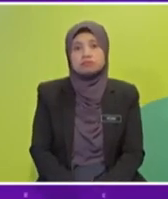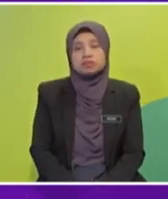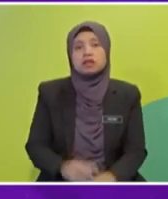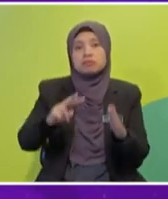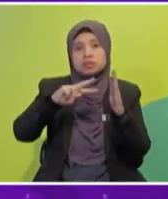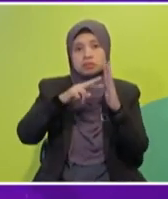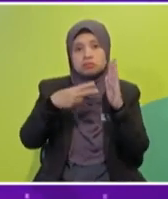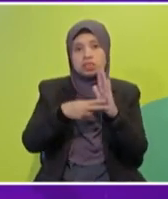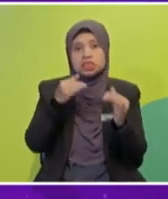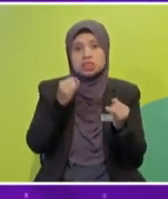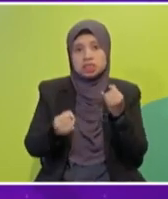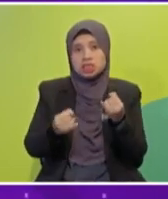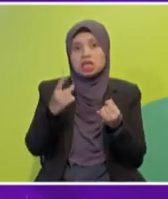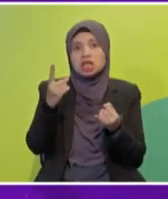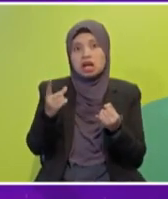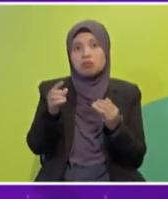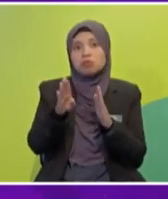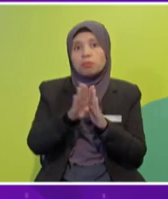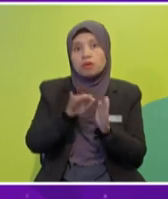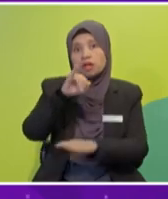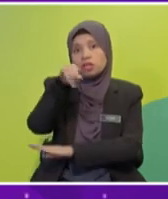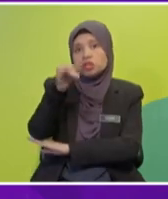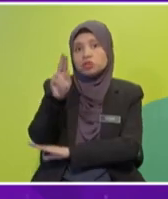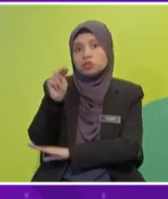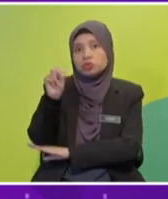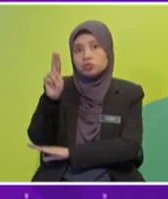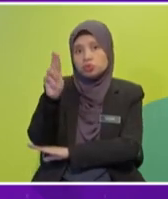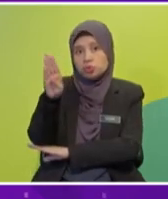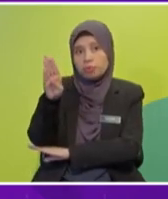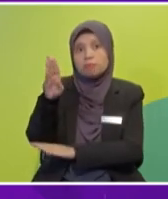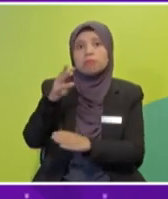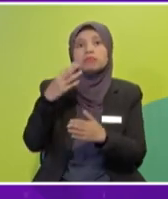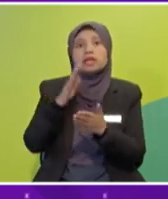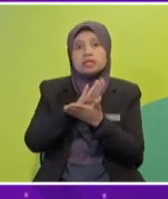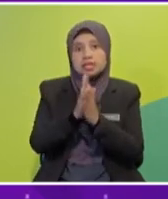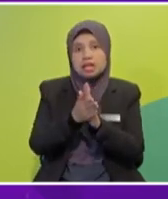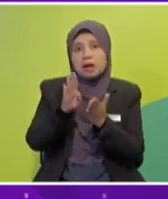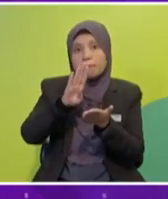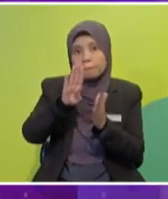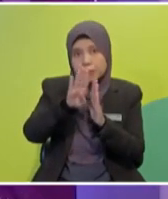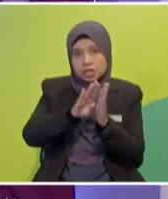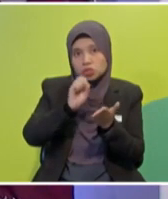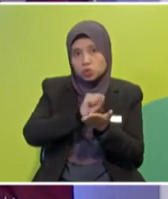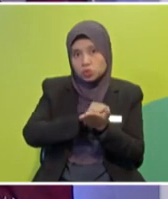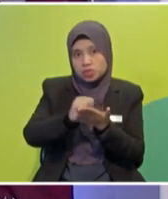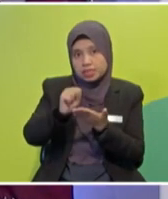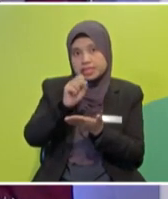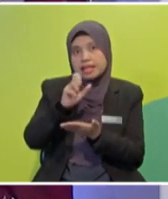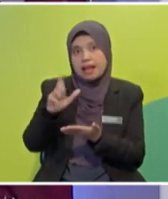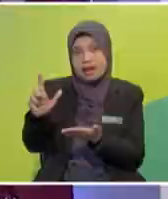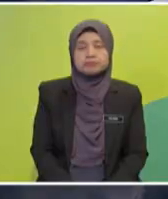Maksudnya, jika kamu berjunub maka bersucilah. Jika kita berjunub maka bersucilah, eh.